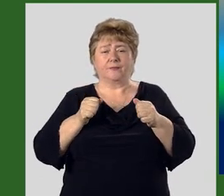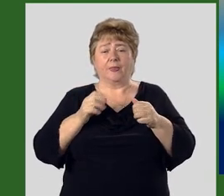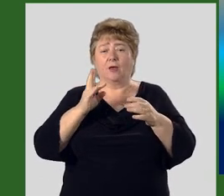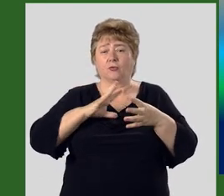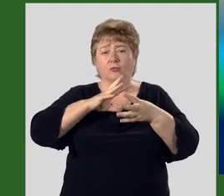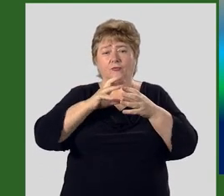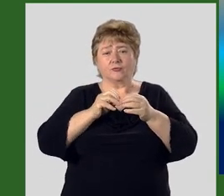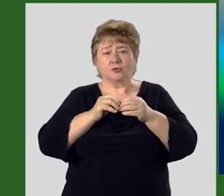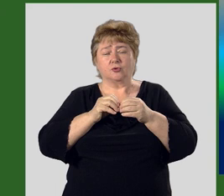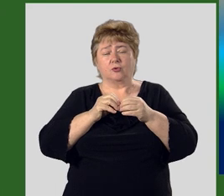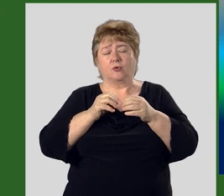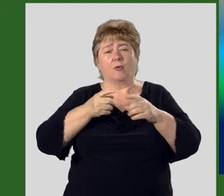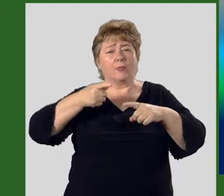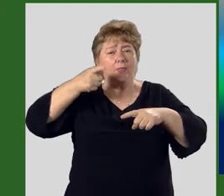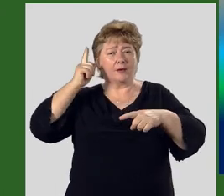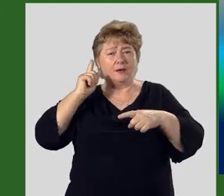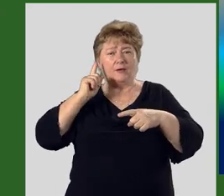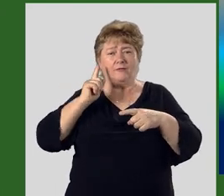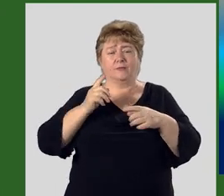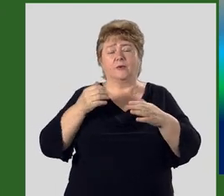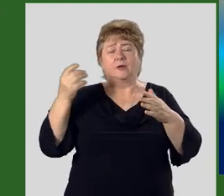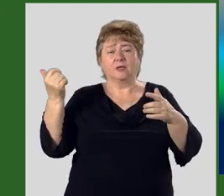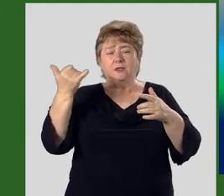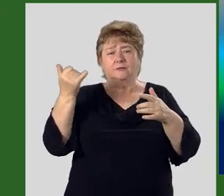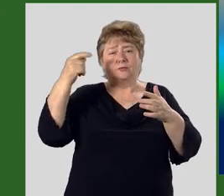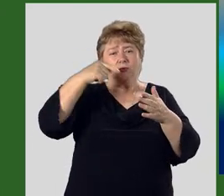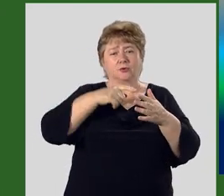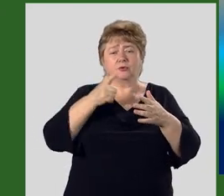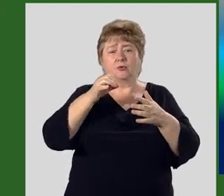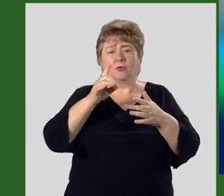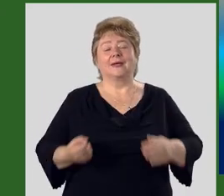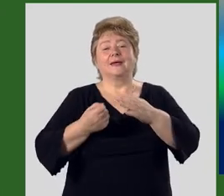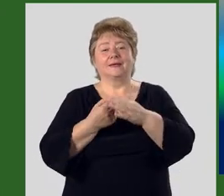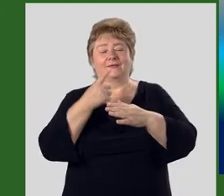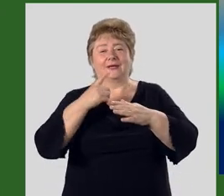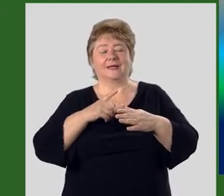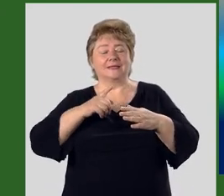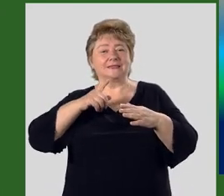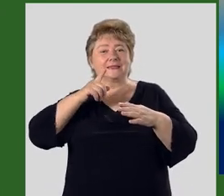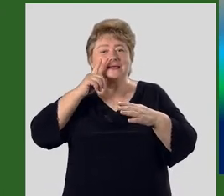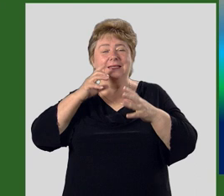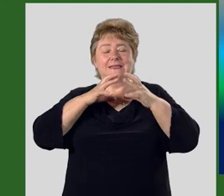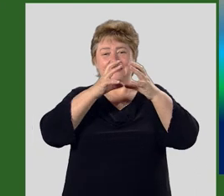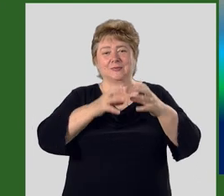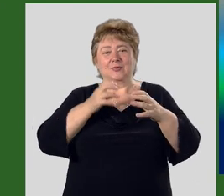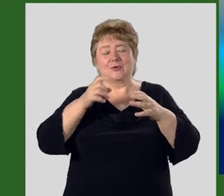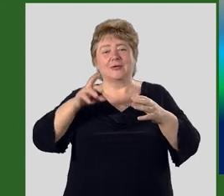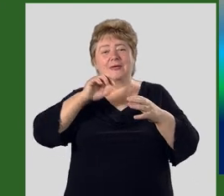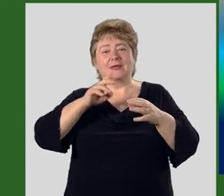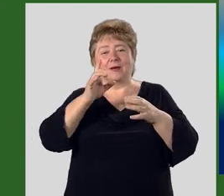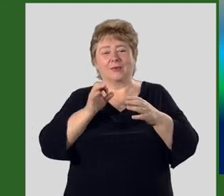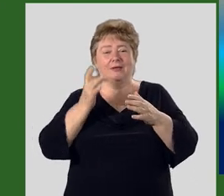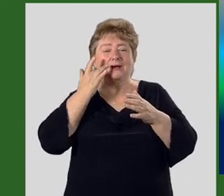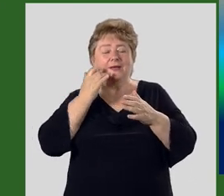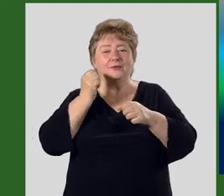Но все же самым древним, дошедшим до наших времен глобусом, является земное яблоко,